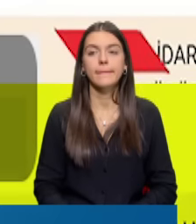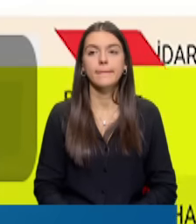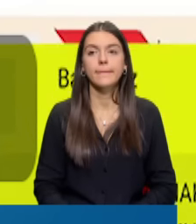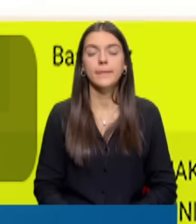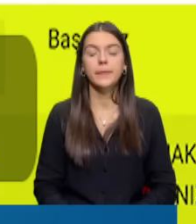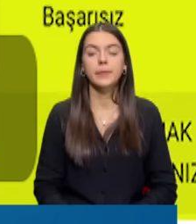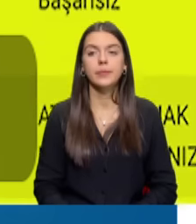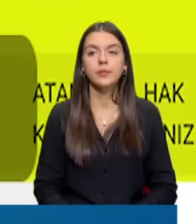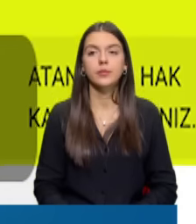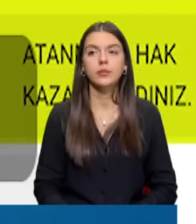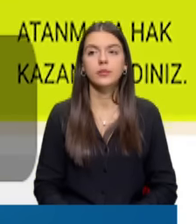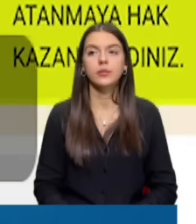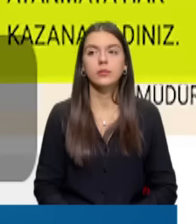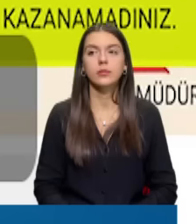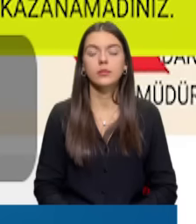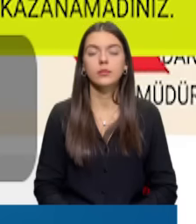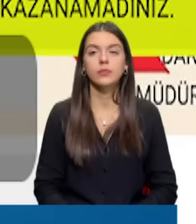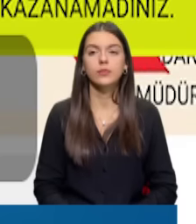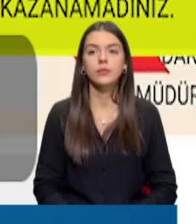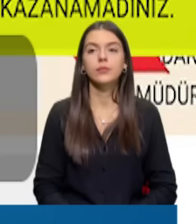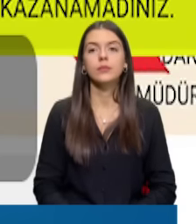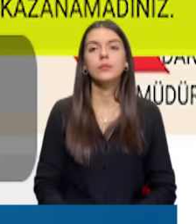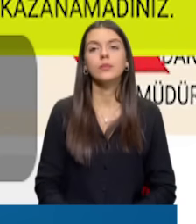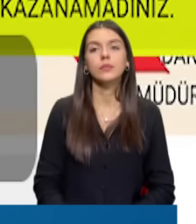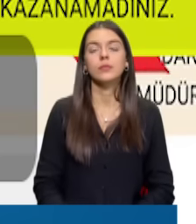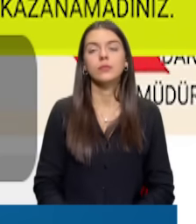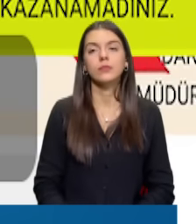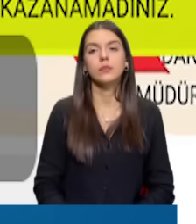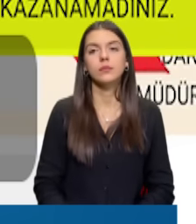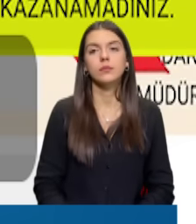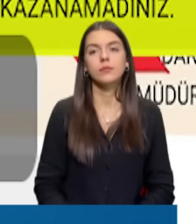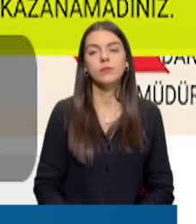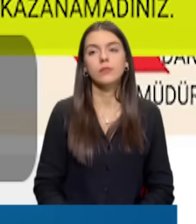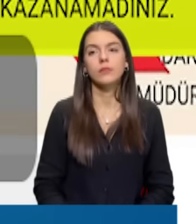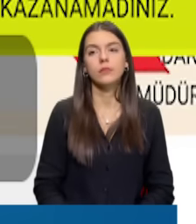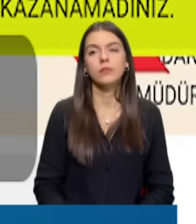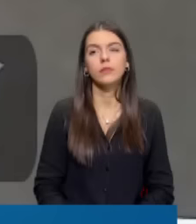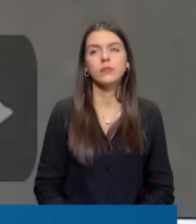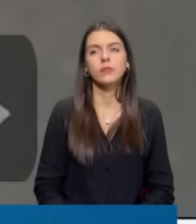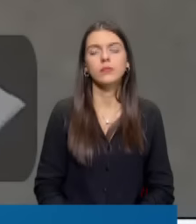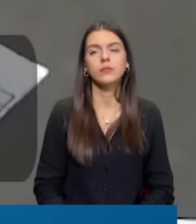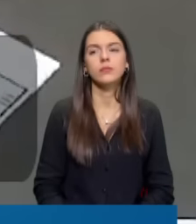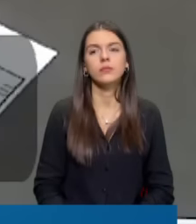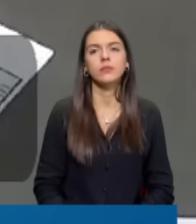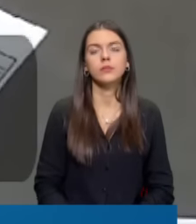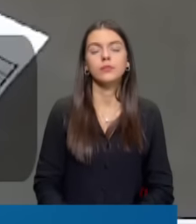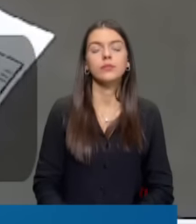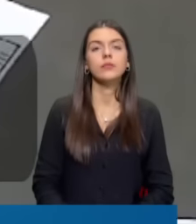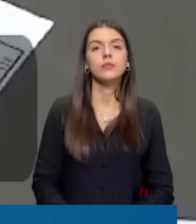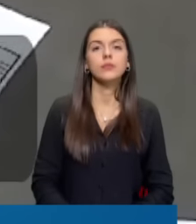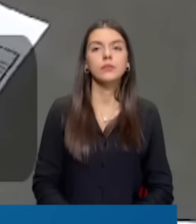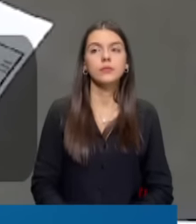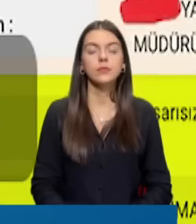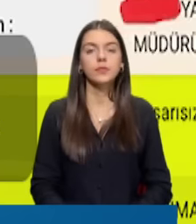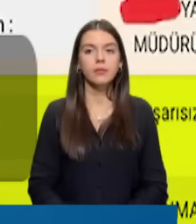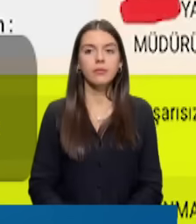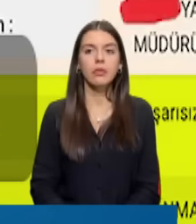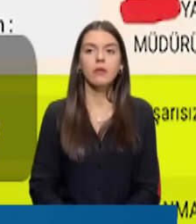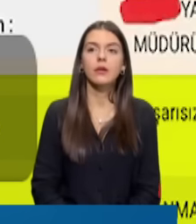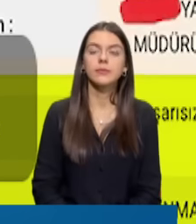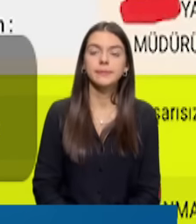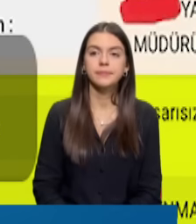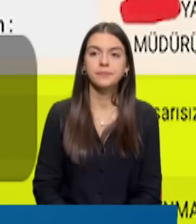vatandaşımız yazılı sınavda kazanmış olmasına rağmen mülakat sınavında elenmiş. Bakınız yine yazılı işler müdürü